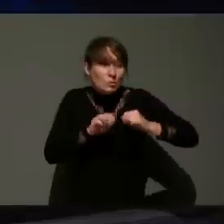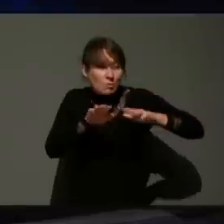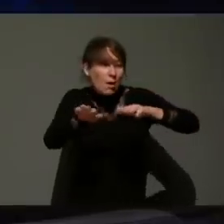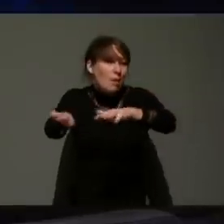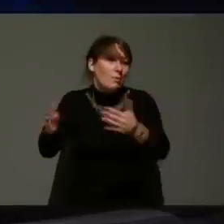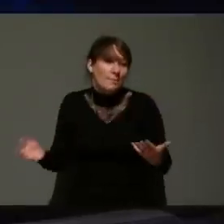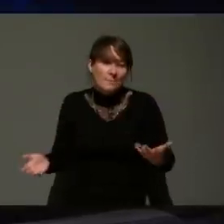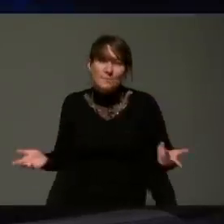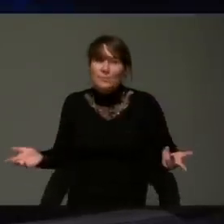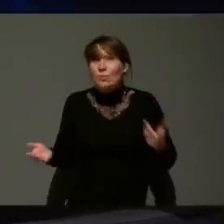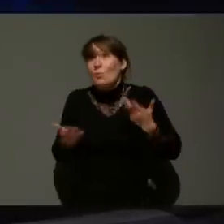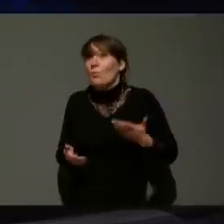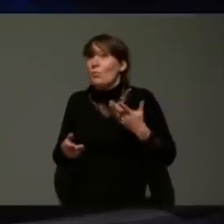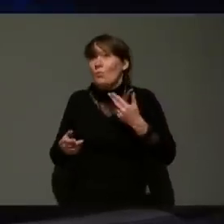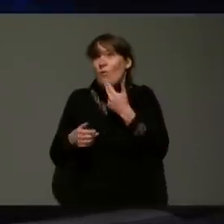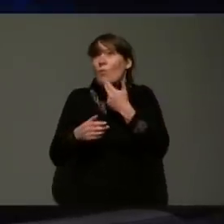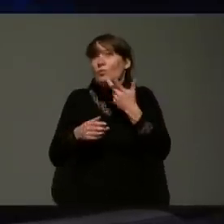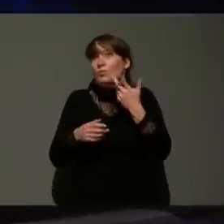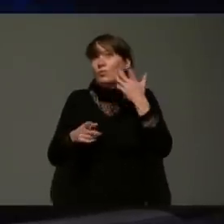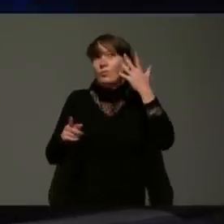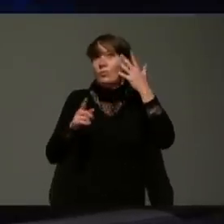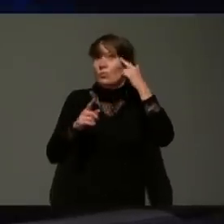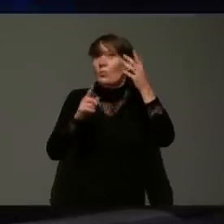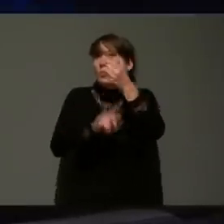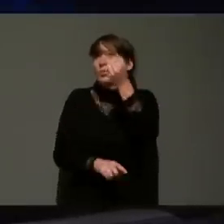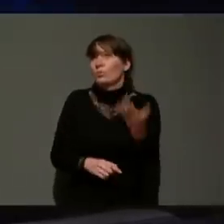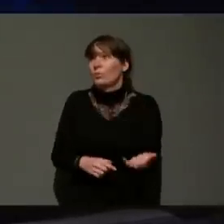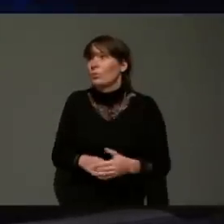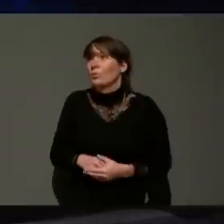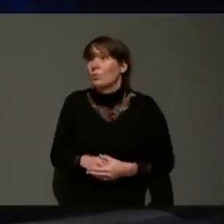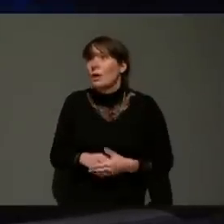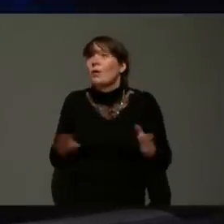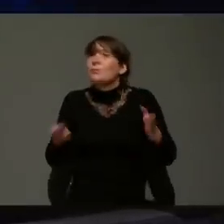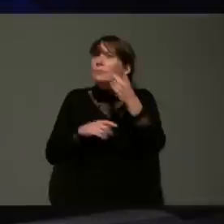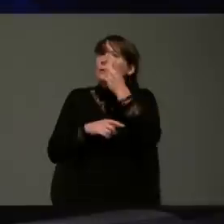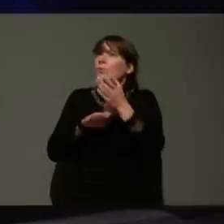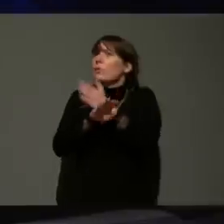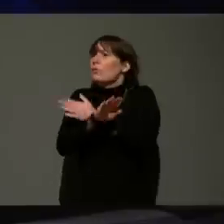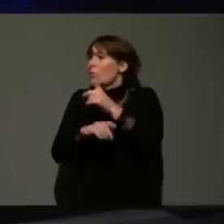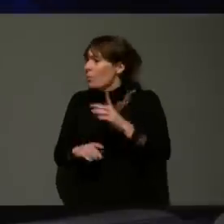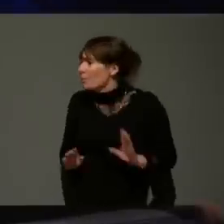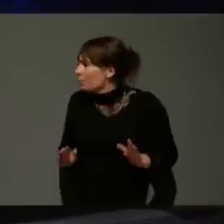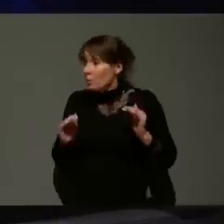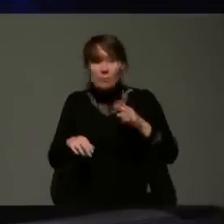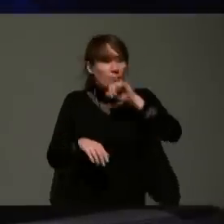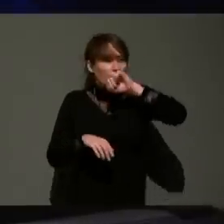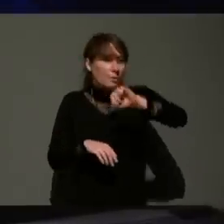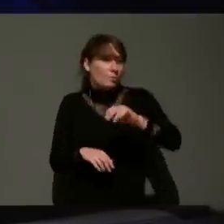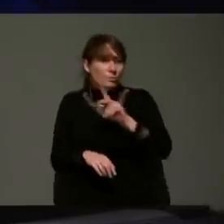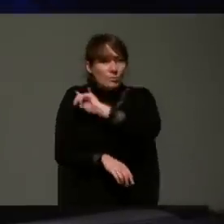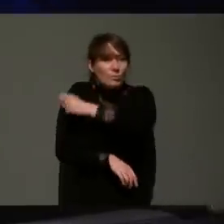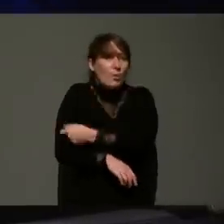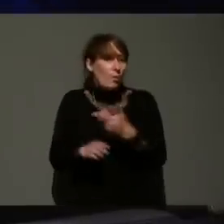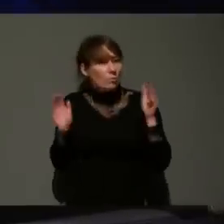dans une optique de performance, même si, pour rebondir sur la question avant, je suis quand même passionnée de sport,